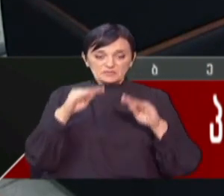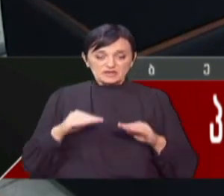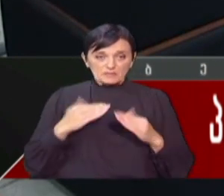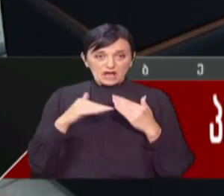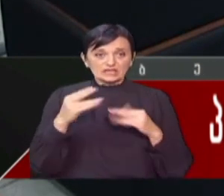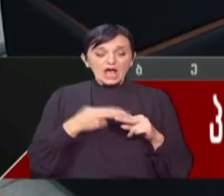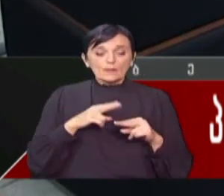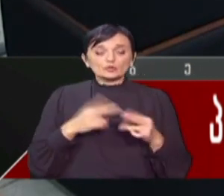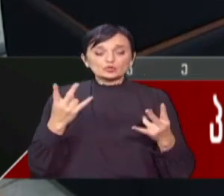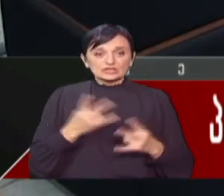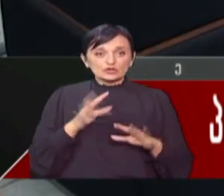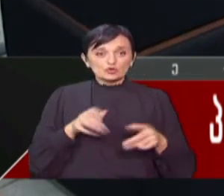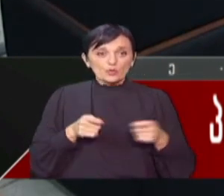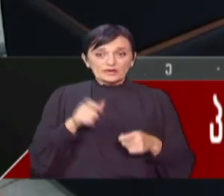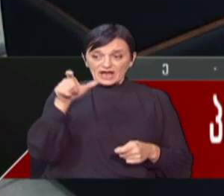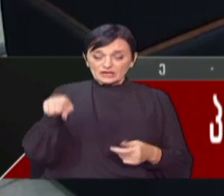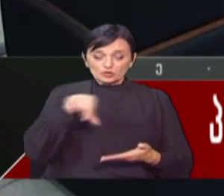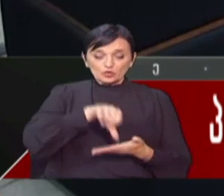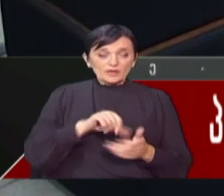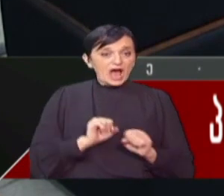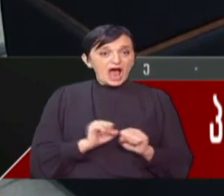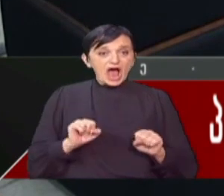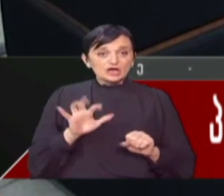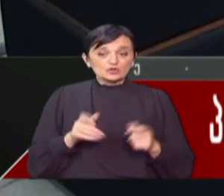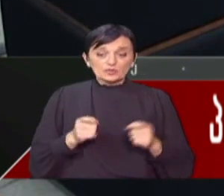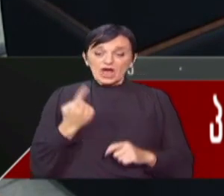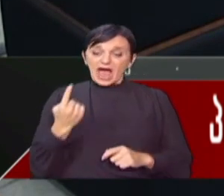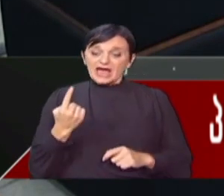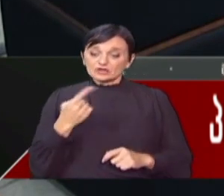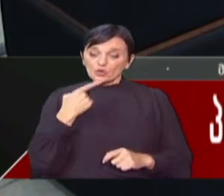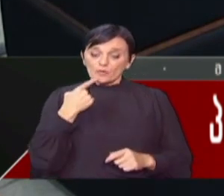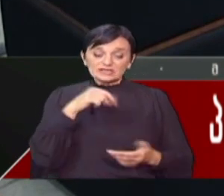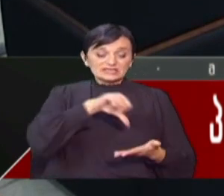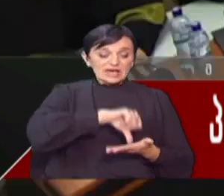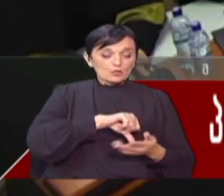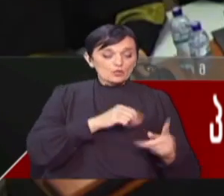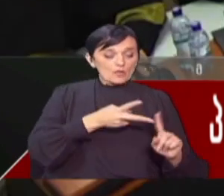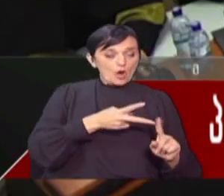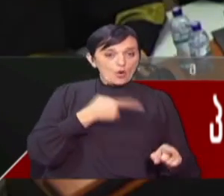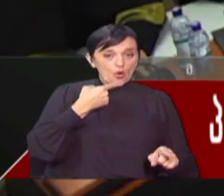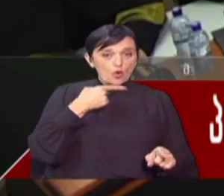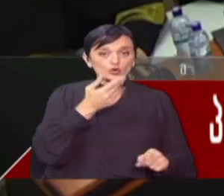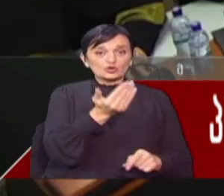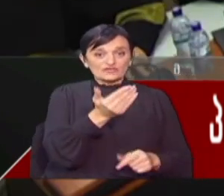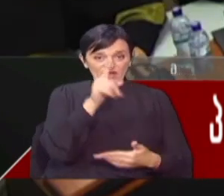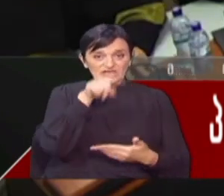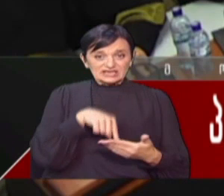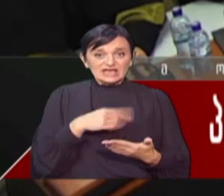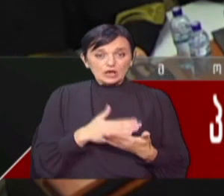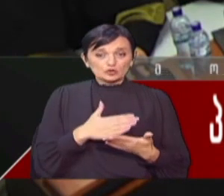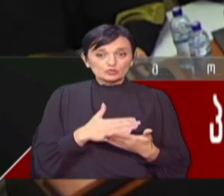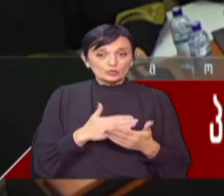ამიტომაც იყო საჭირო აქ პრეზიდენტის ყოფნა. არ შეიძლება პრეზიდენტი ერთს ამბობდეს, ა პრეზიდენტის წარმომადგენელი მეორეს. თქვენ დარწმუნებული ხართ იმაში,